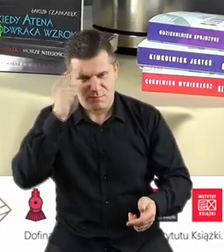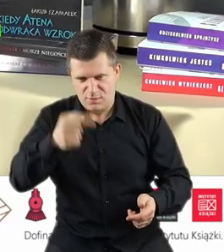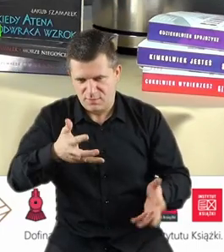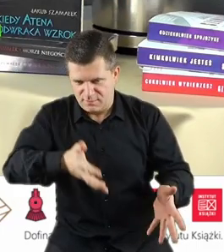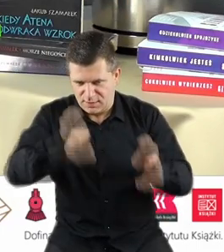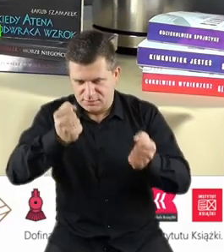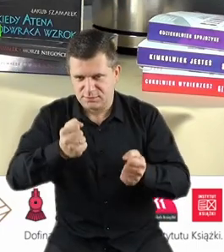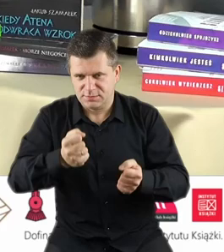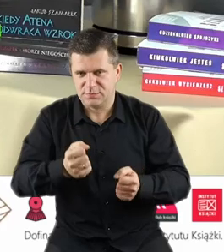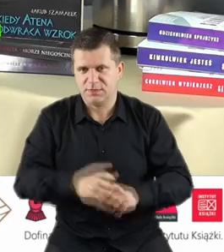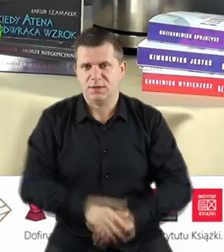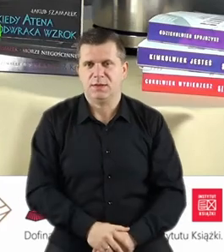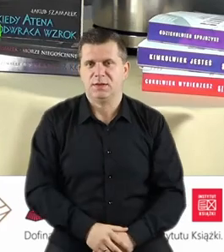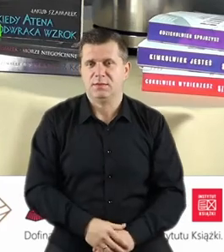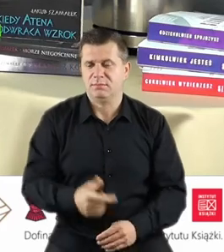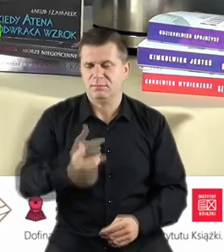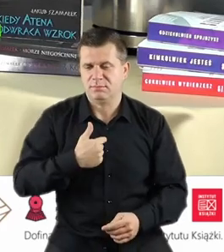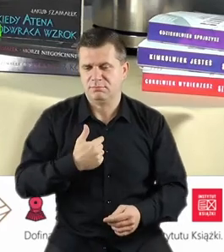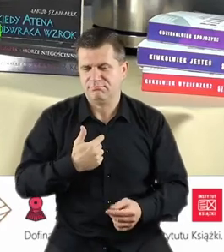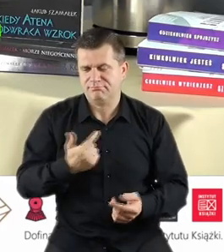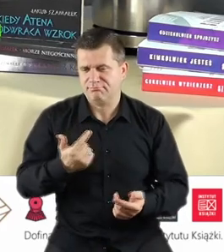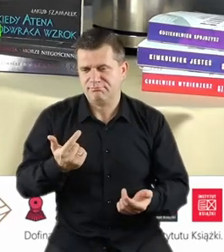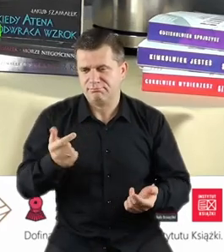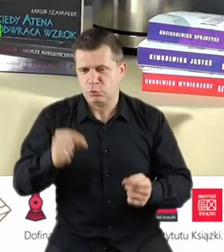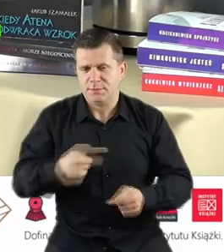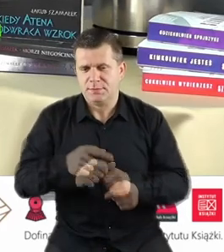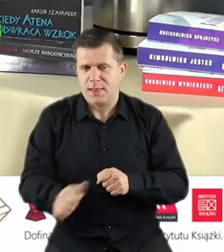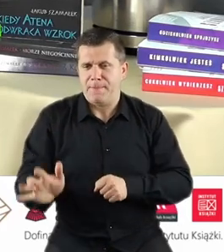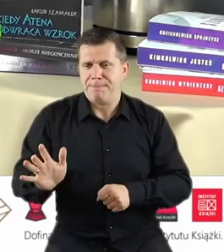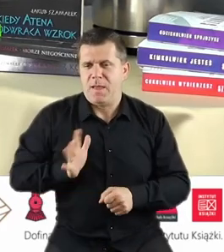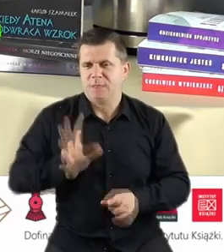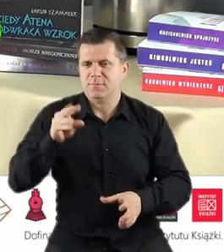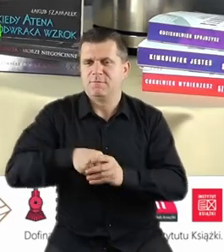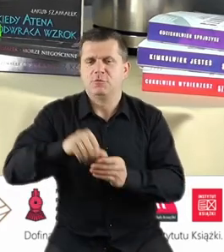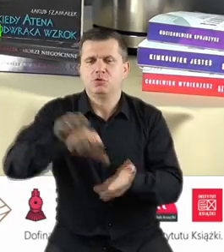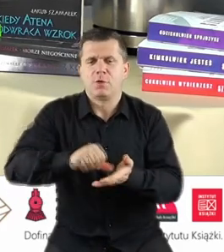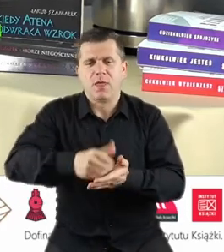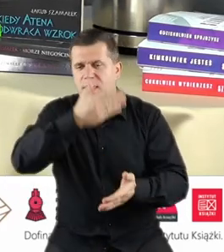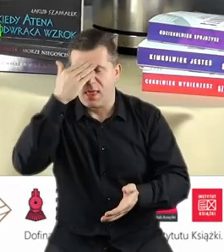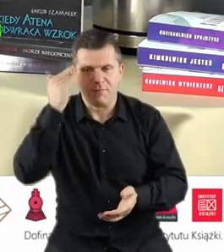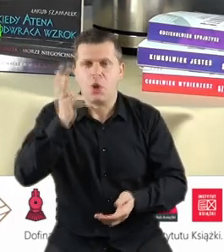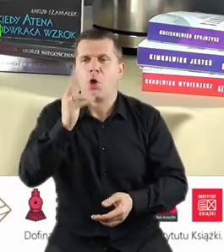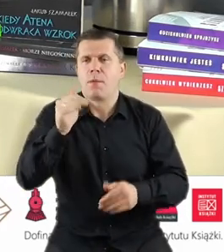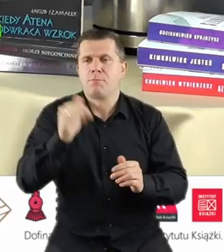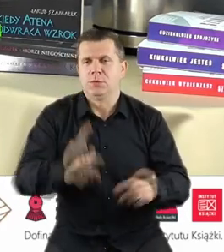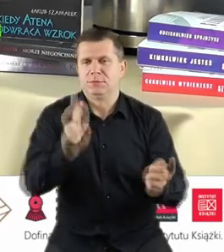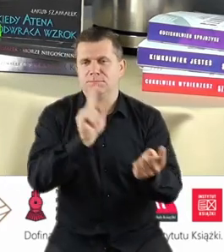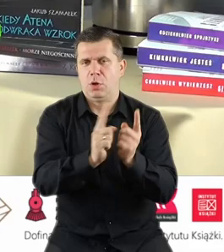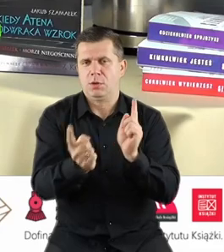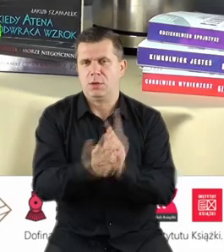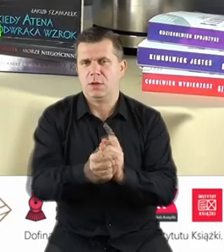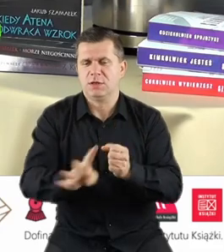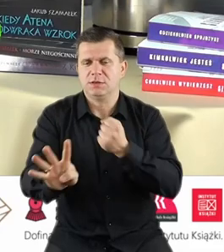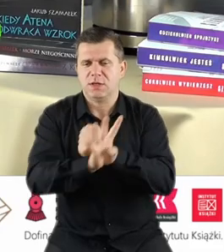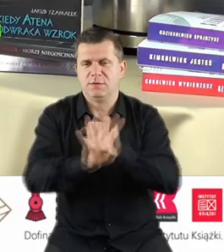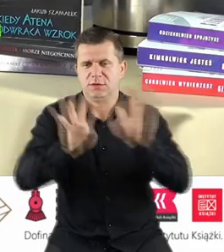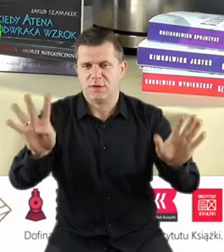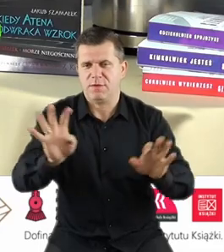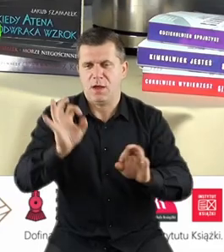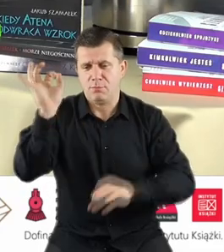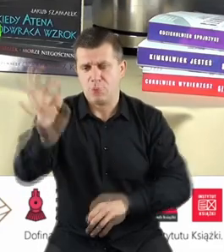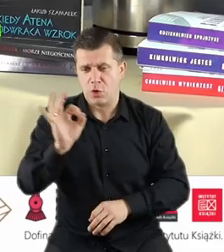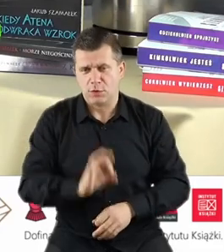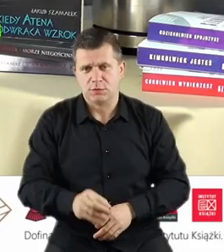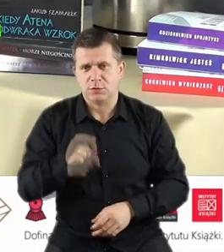odruchy, które pozwalają nam tutaj być w bezpiecznym środowisku, gdzie nie wiemy, kogo spotkamy. czasami, oczywiście 99% czasu nic